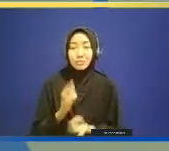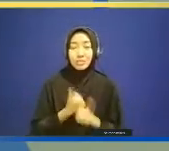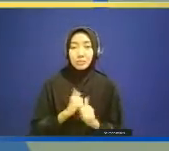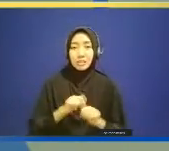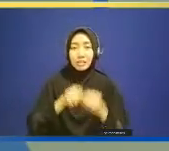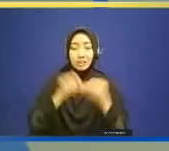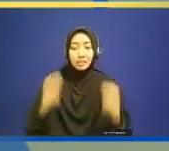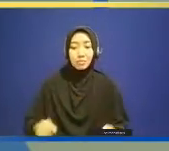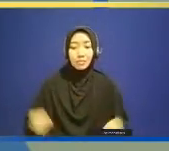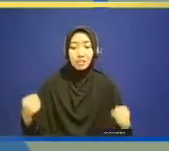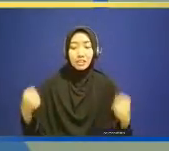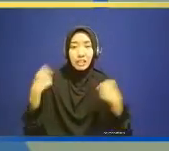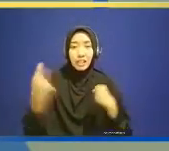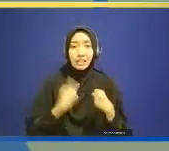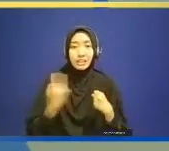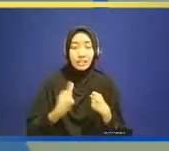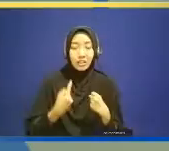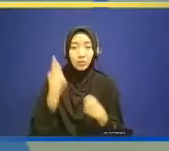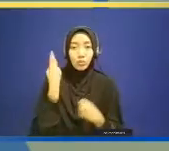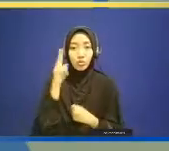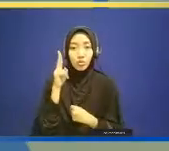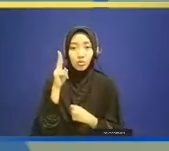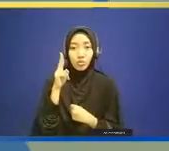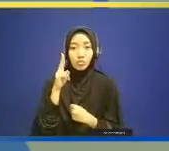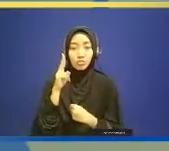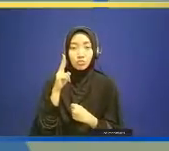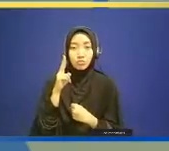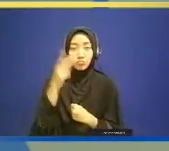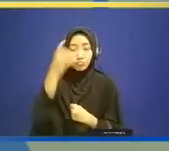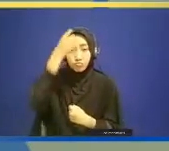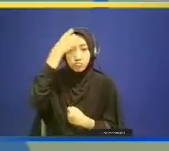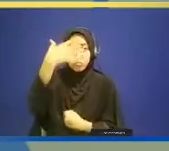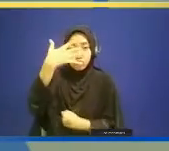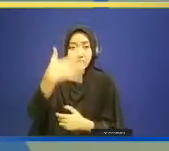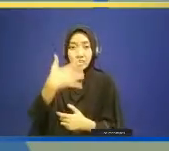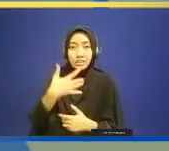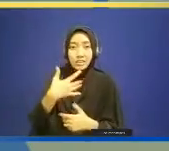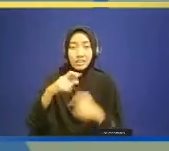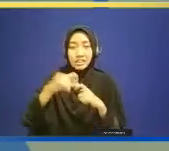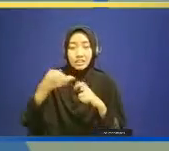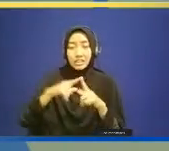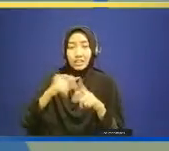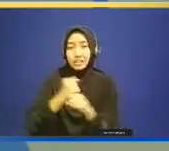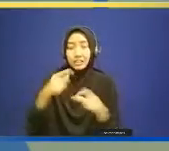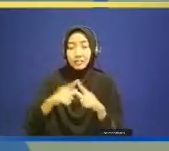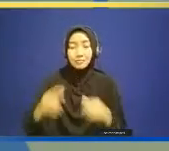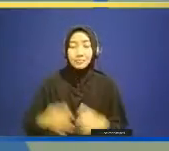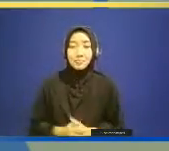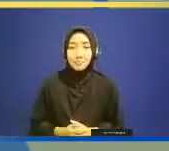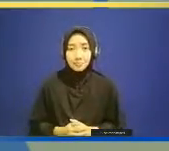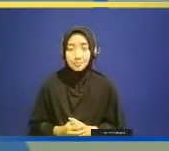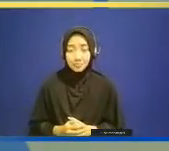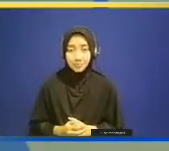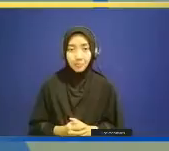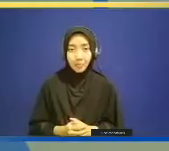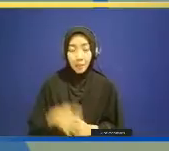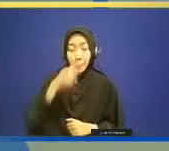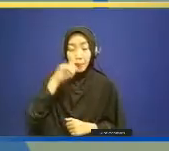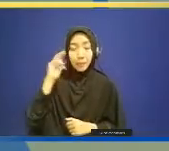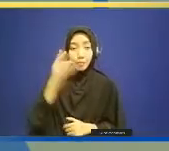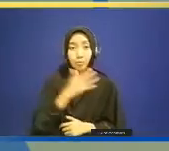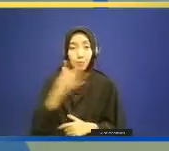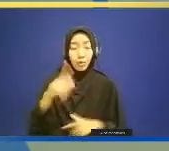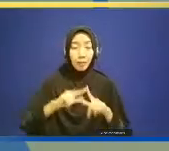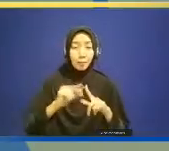menyiapkan sistem kesehatan kita untuk bisa semakin andal dan Siaga untuk itu Bapak Ibu sekalian APBN